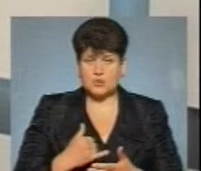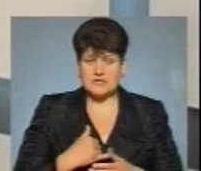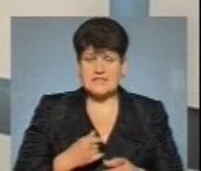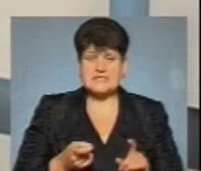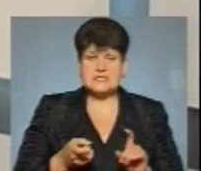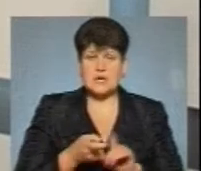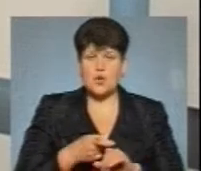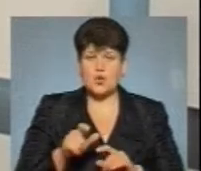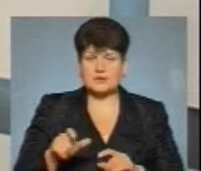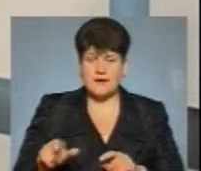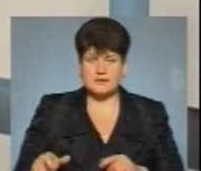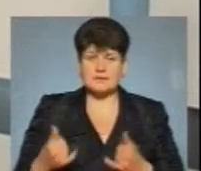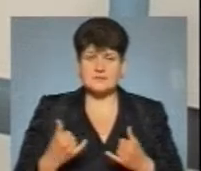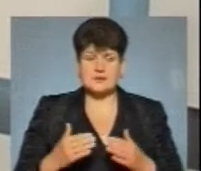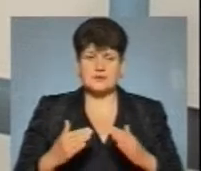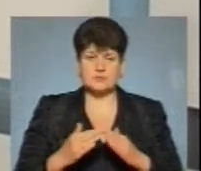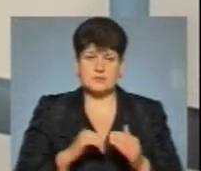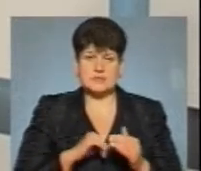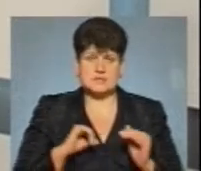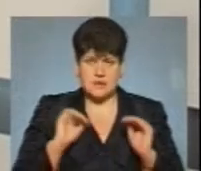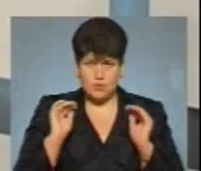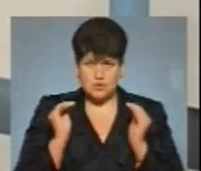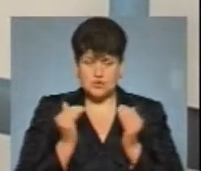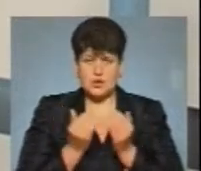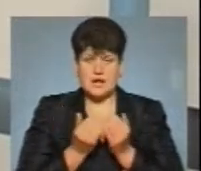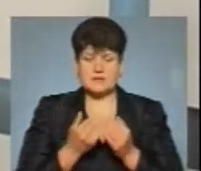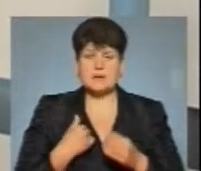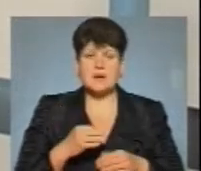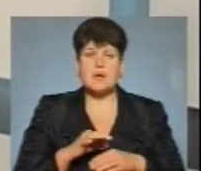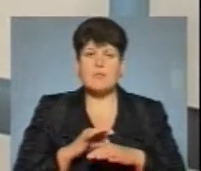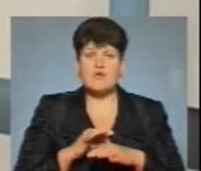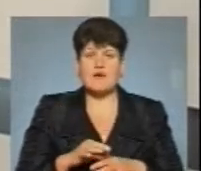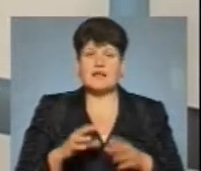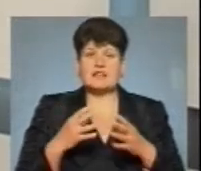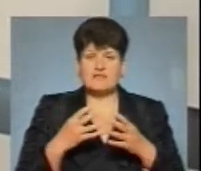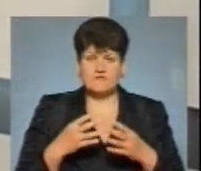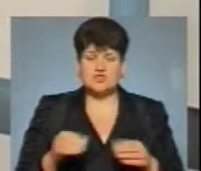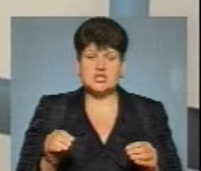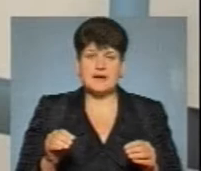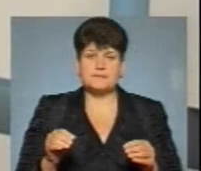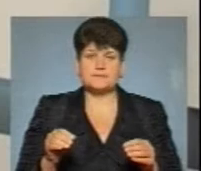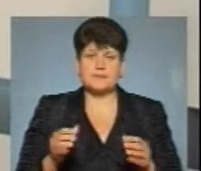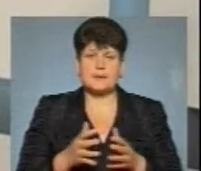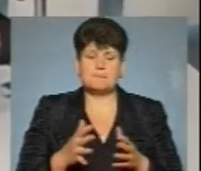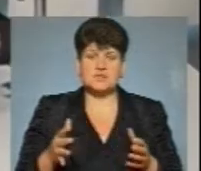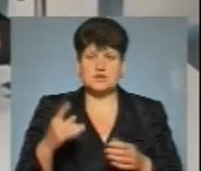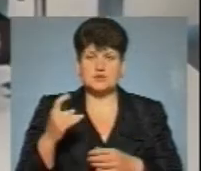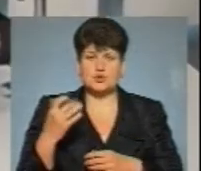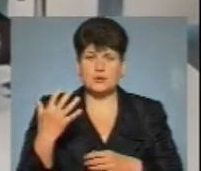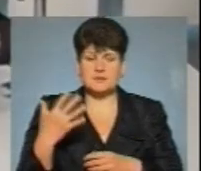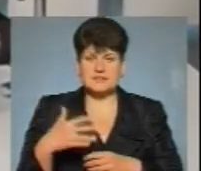контактні, які зараз знаходяться на самоізоляції. Ми провели вже майже більше як 150